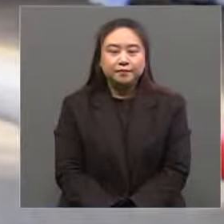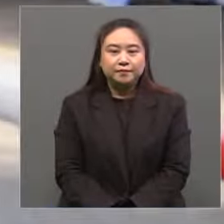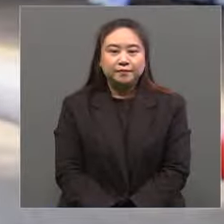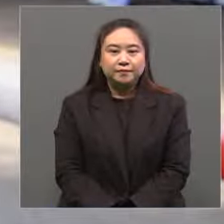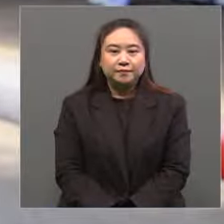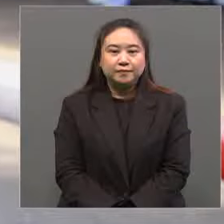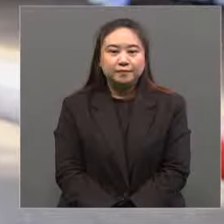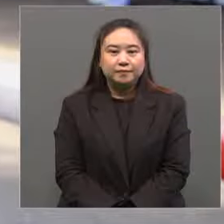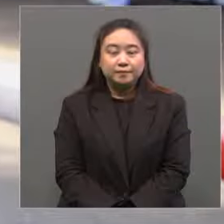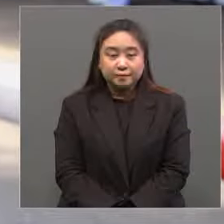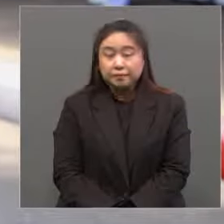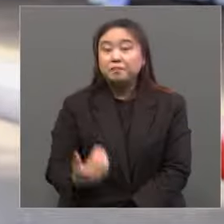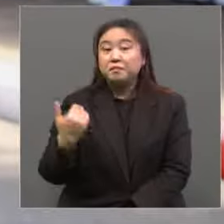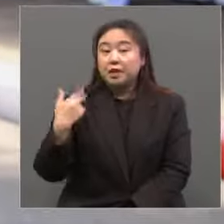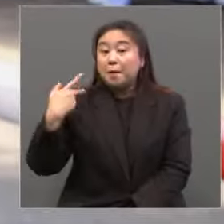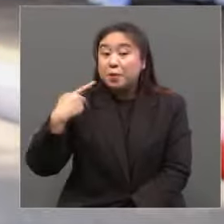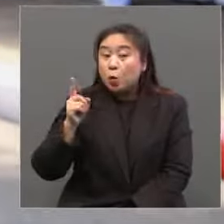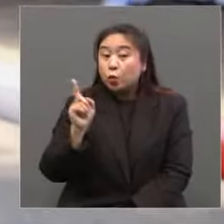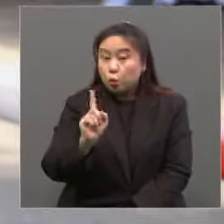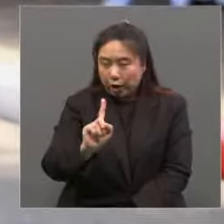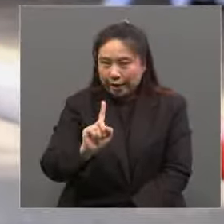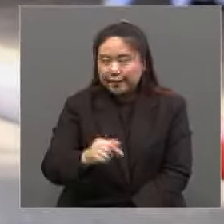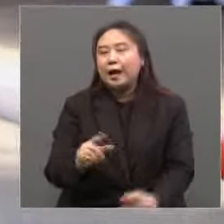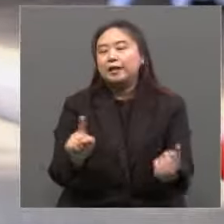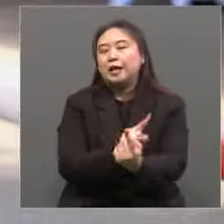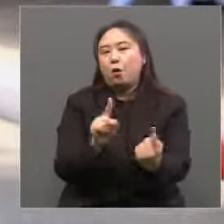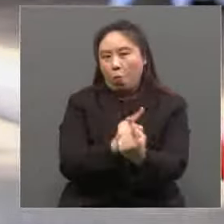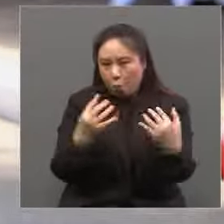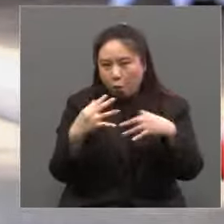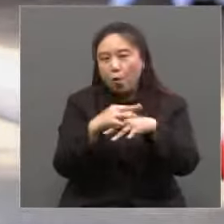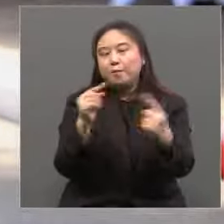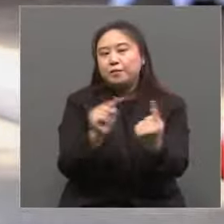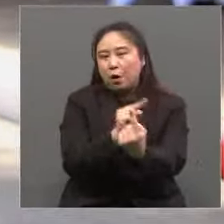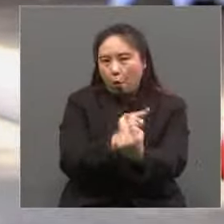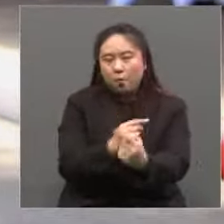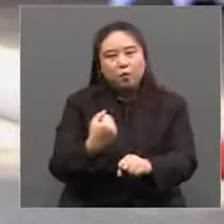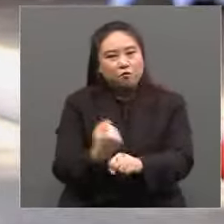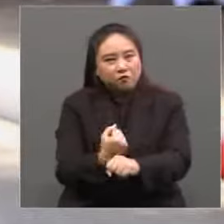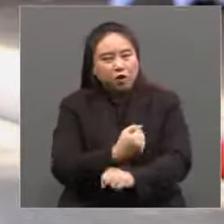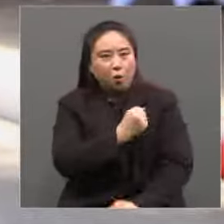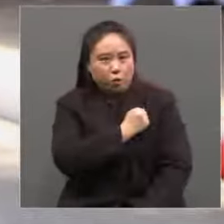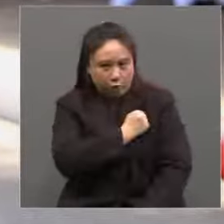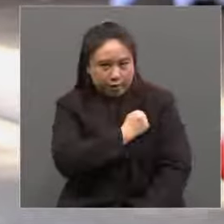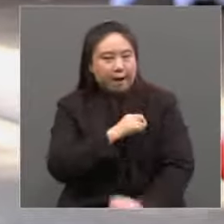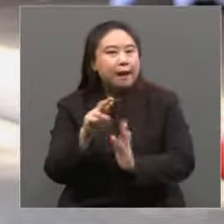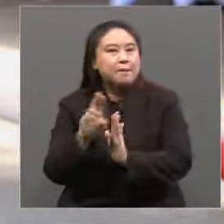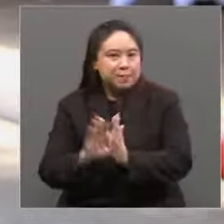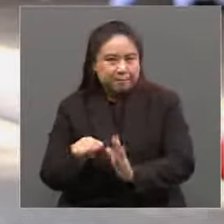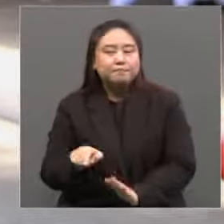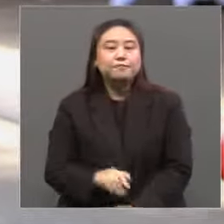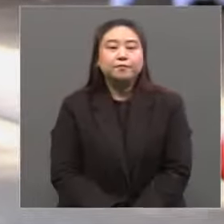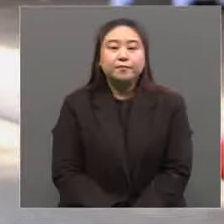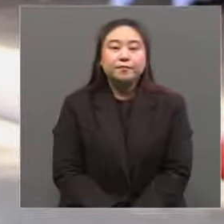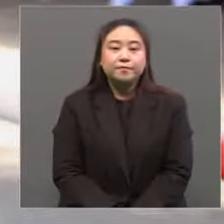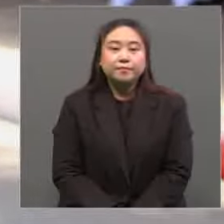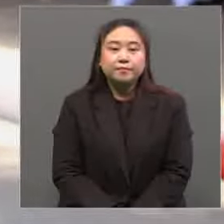มีประโยชน์เรื่องการเข้าสังคมฝึกความอดทนแล้วก็ฝึกวินัยครับ ก็ถือว่า